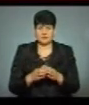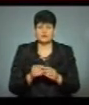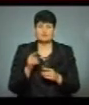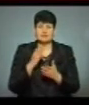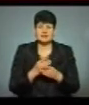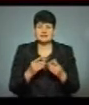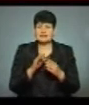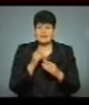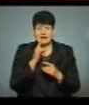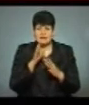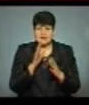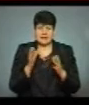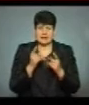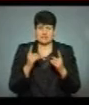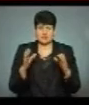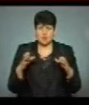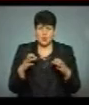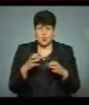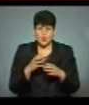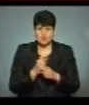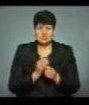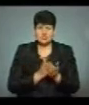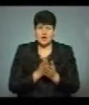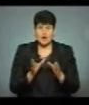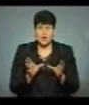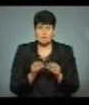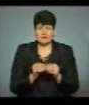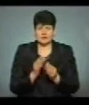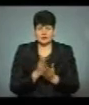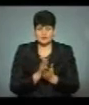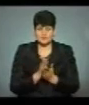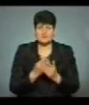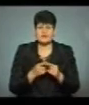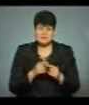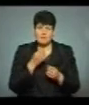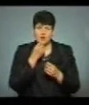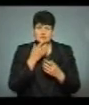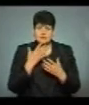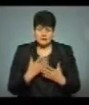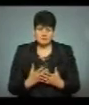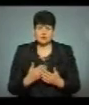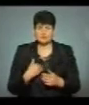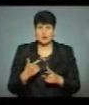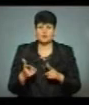невелике скорочення кількості громад, але шляхом об'єднання існуючими. Я вважаю, що це позитивно. Тому